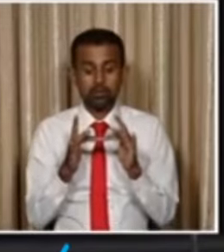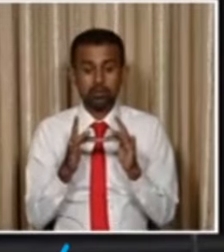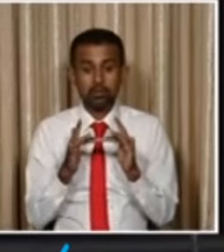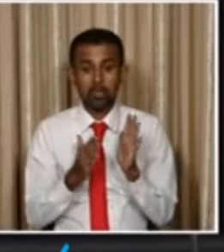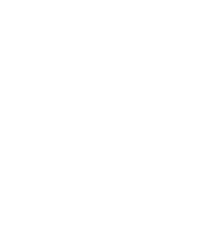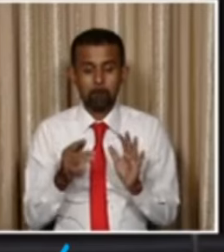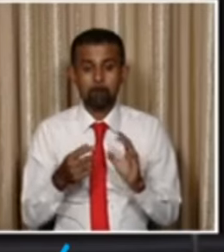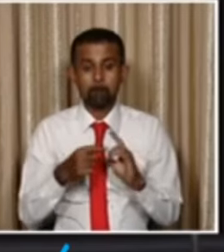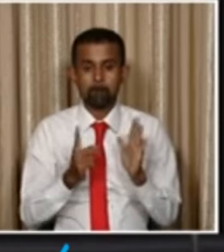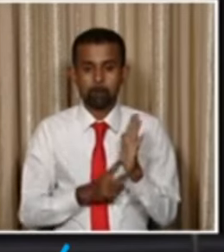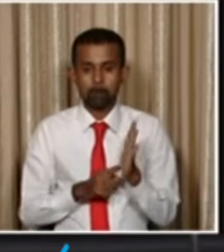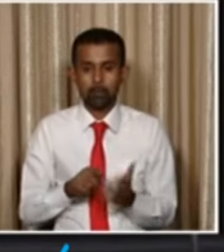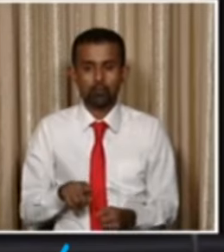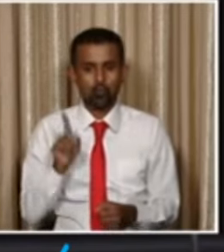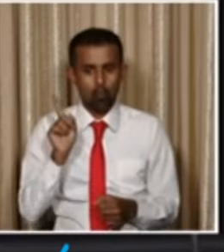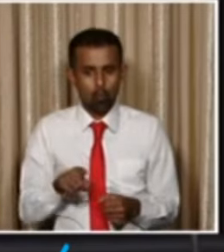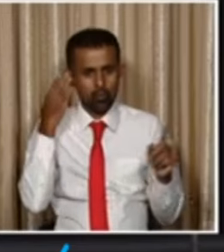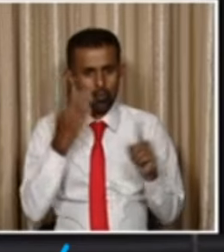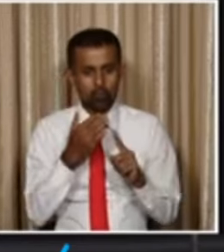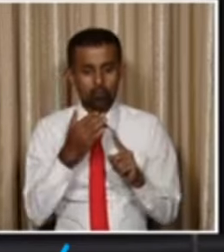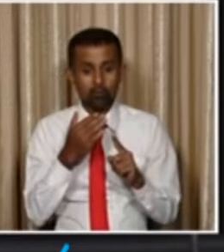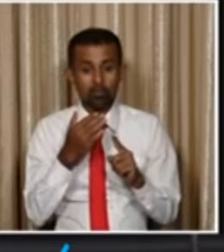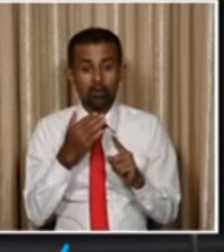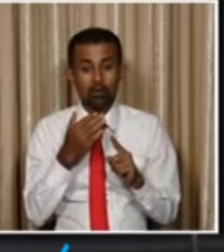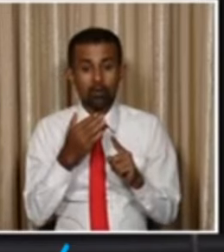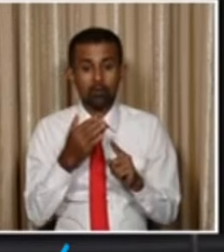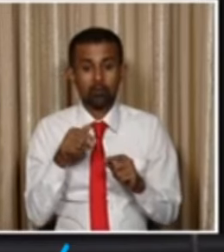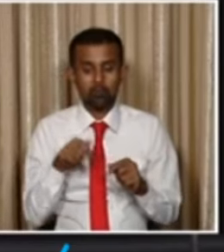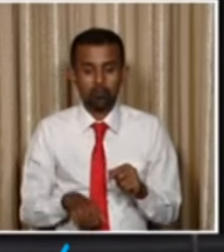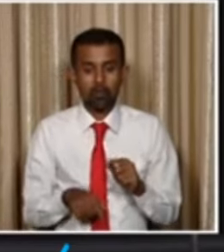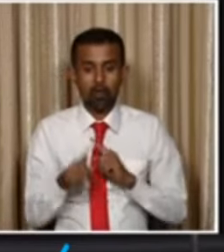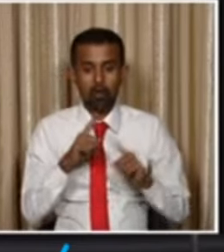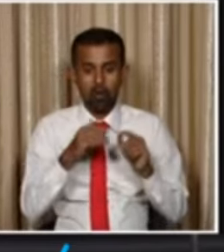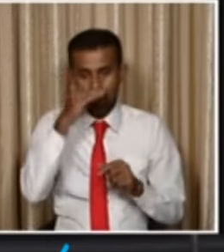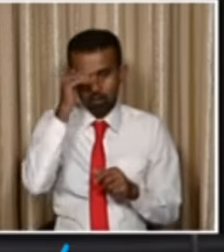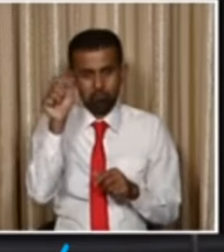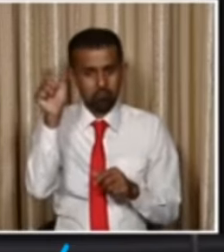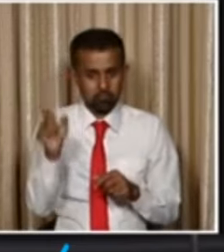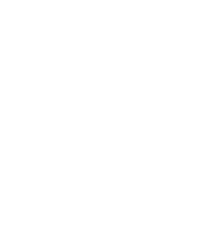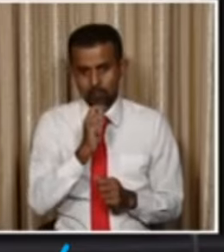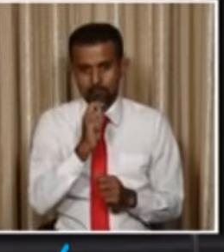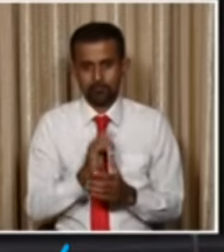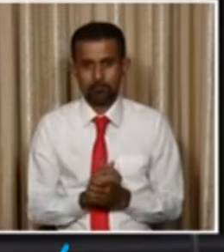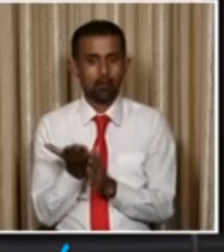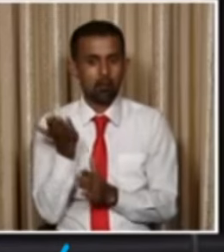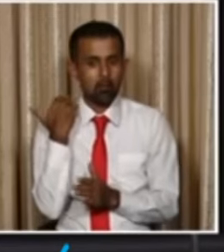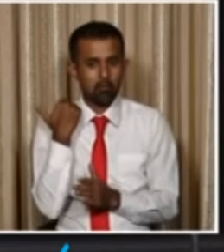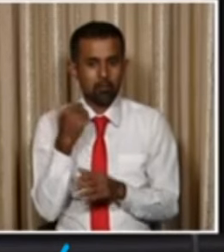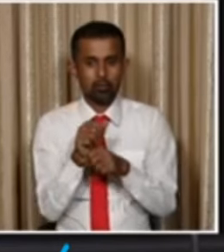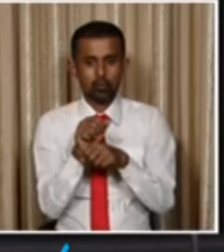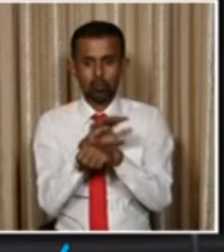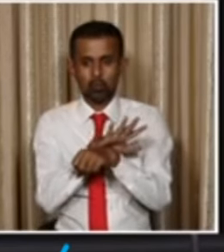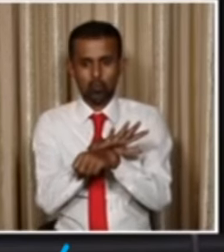அதேபோன்று போலீஸ்மா அதிபரை நியமித்து தொடர்பிலே சபாநாயகர் அவர்கள் பக்கச்சார்பாக செயற்பட்டிருக்கின்றார். கொரோனா